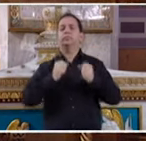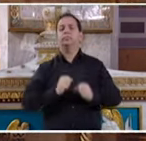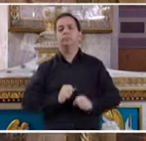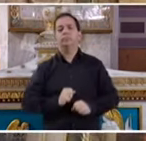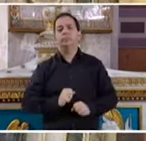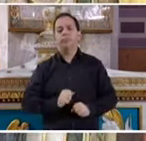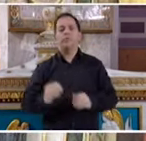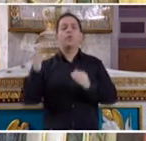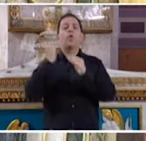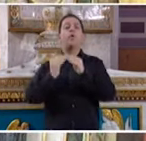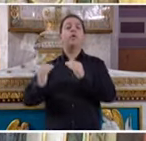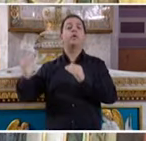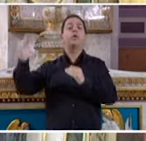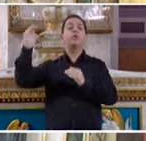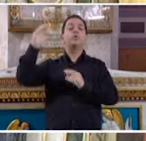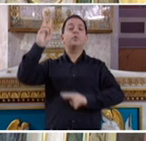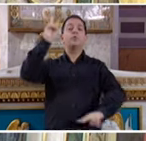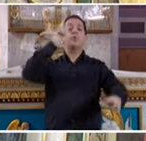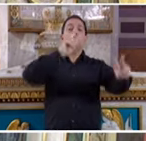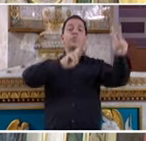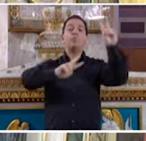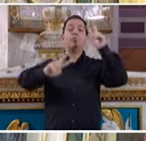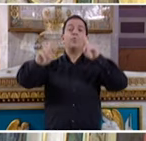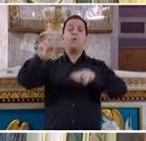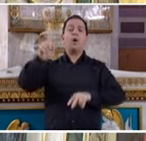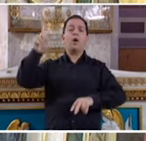ημάς. Κύριος εν το ουρανό